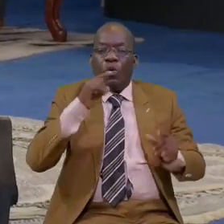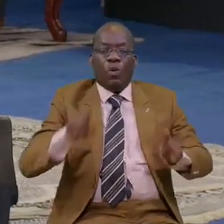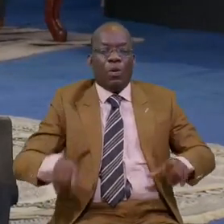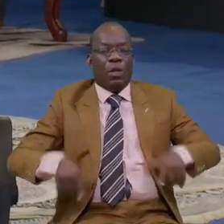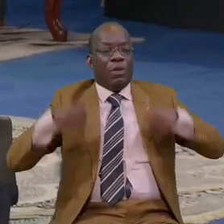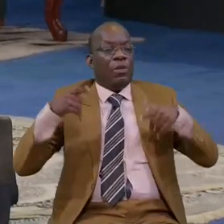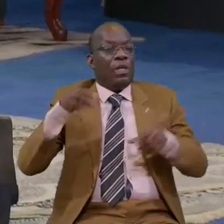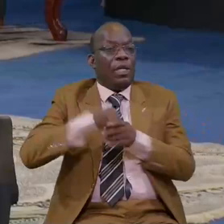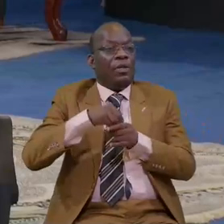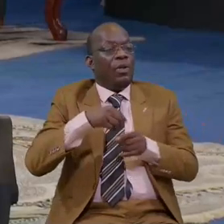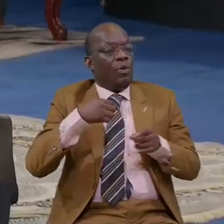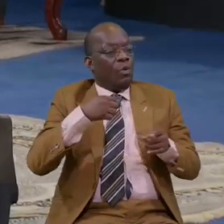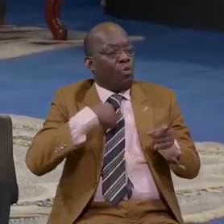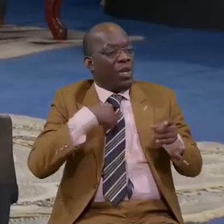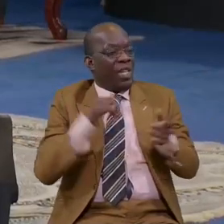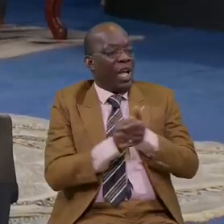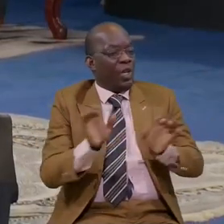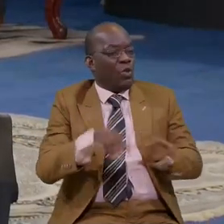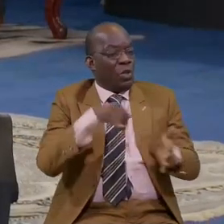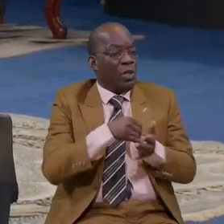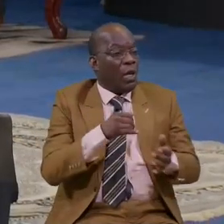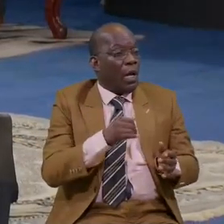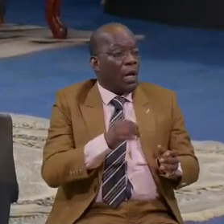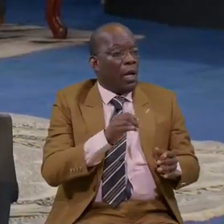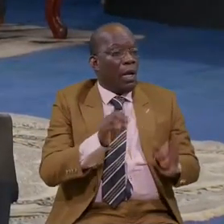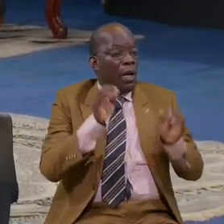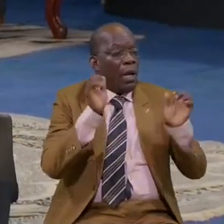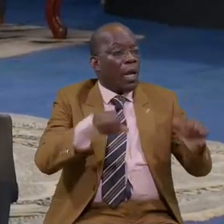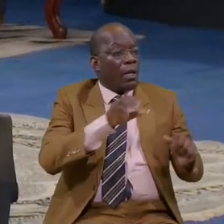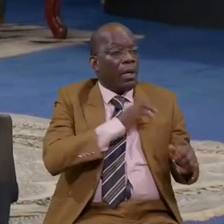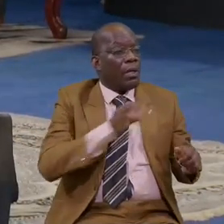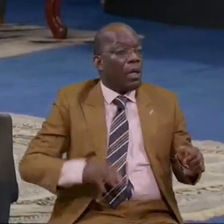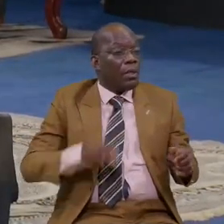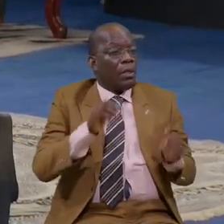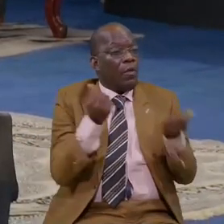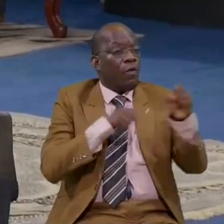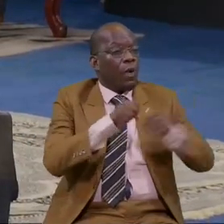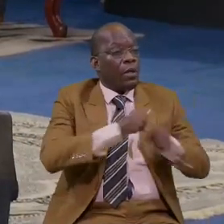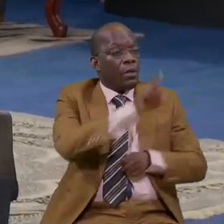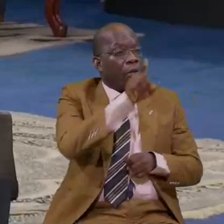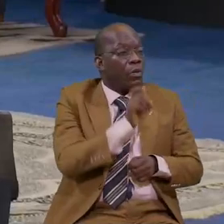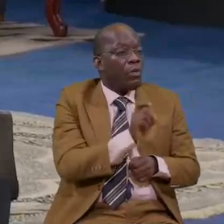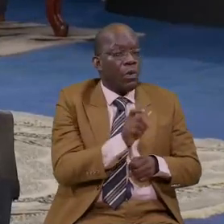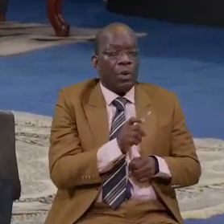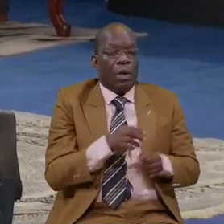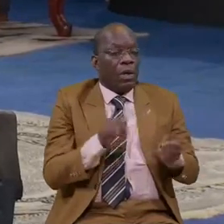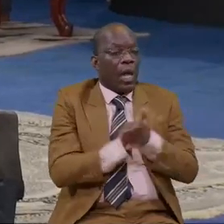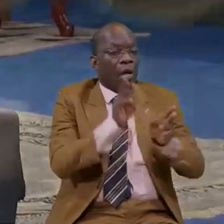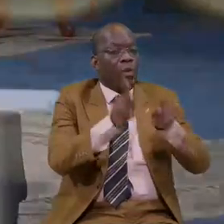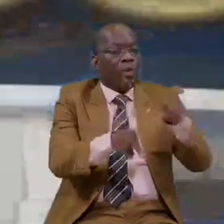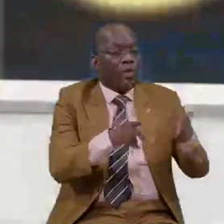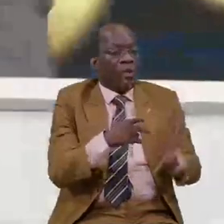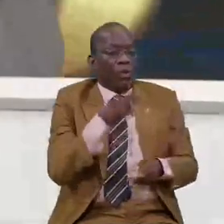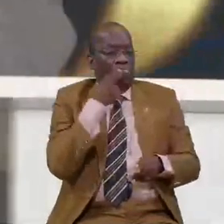maintenant, c'est Christ qui vit en moi, qui le fait. Est-ce que Christ boxe les